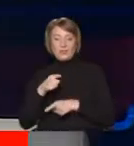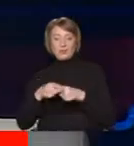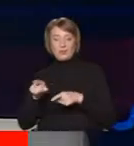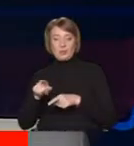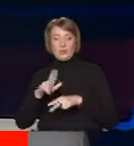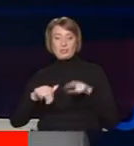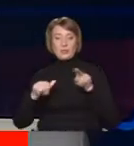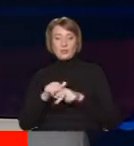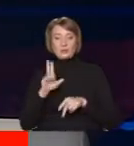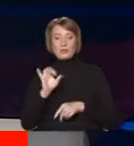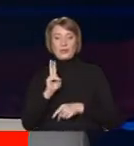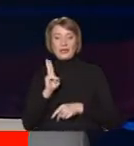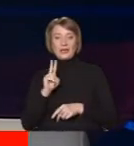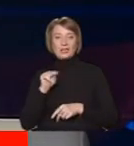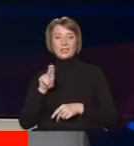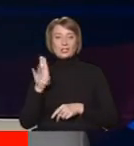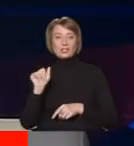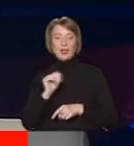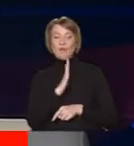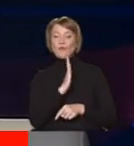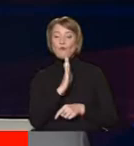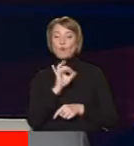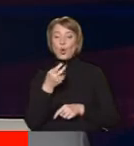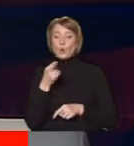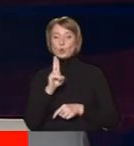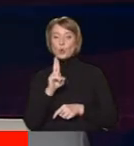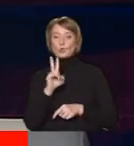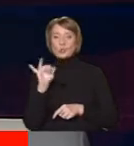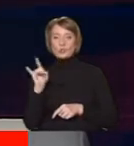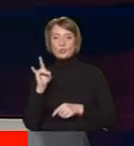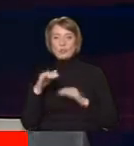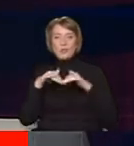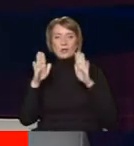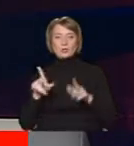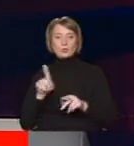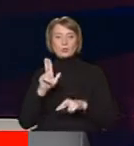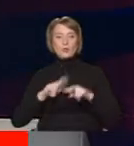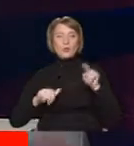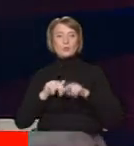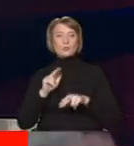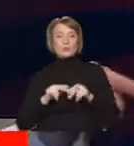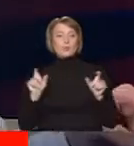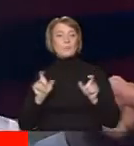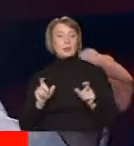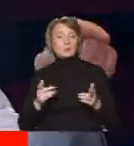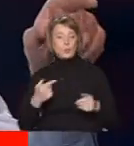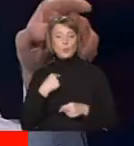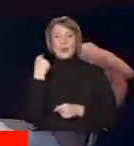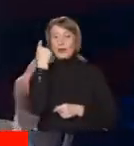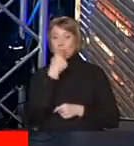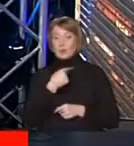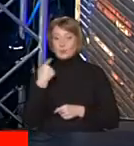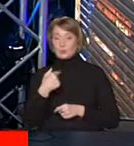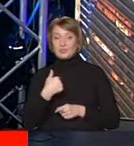Кличка, охоронна фірма Володі Кличка приїхала і людей, гаражі зносила людей для того, щоб побудувати там хмарочос. Так от мене особисто